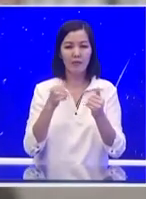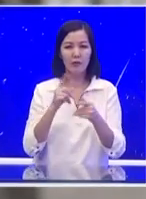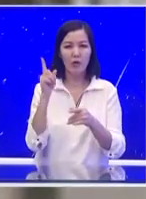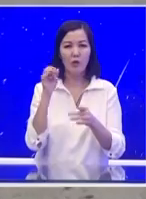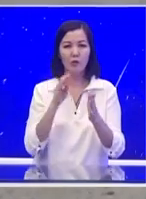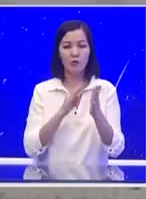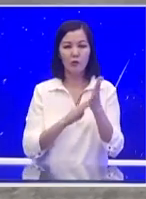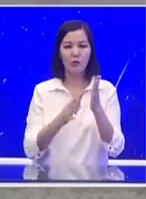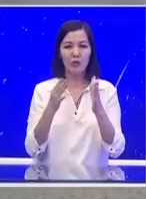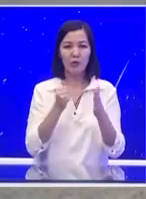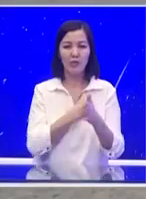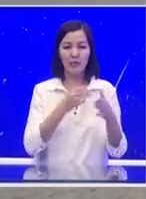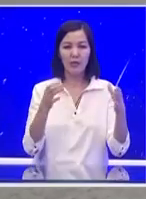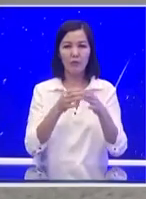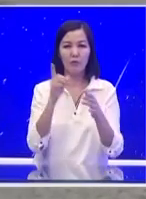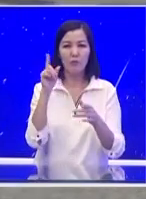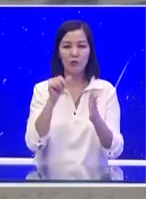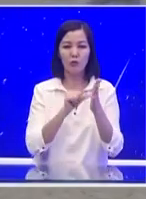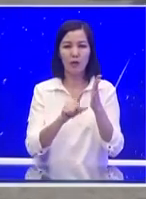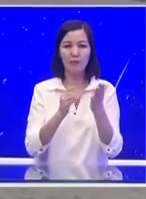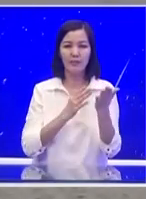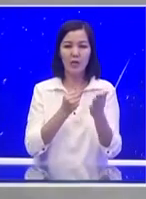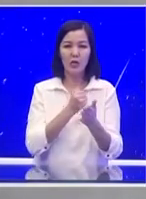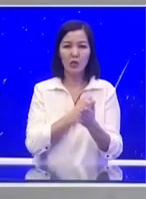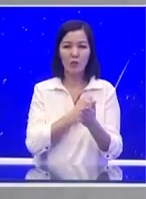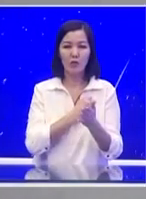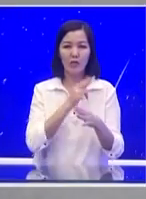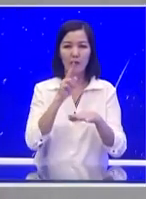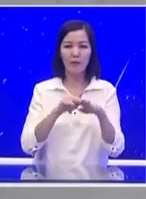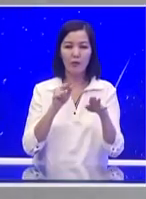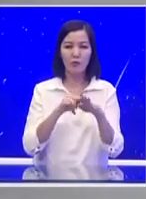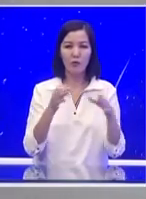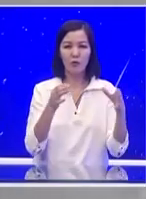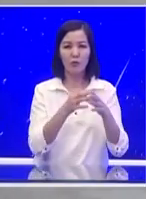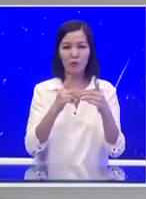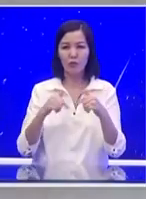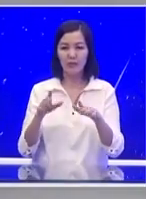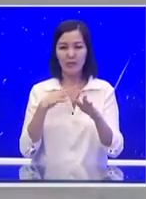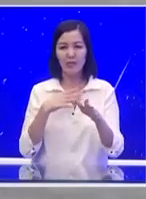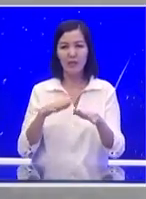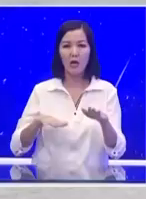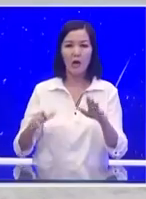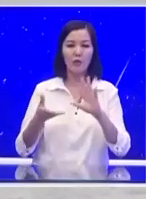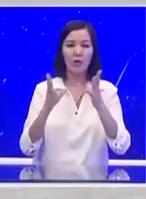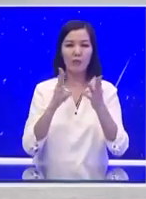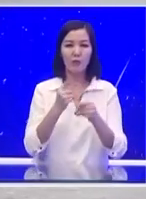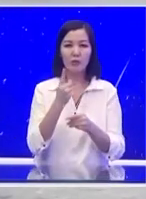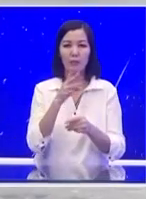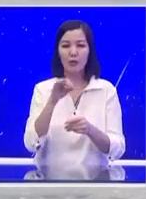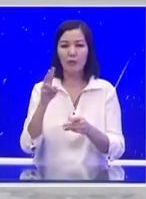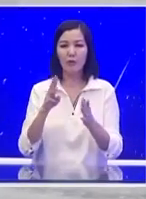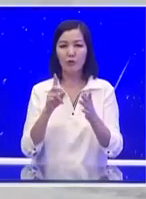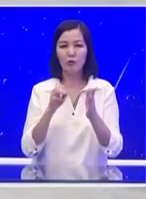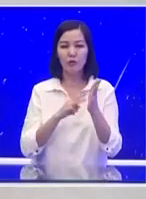әскери бөлімінің 160-қа жуық жеке құрам жауынгерінен патрульдік топ жасақталды. Олар аудан бойынша 1